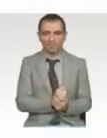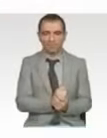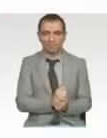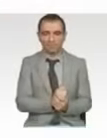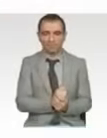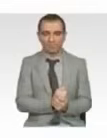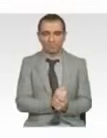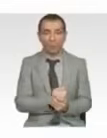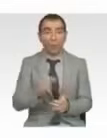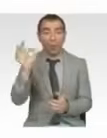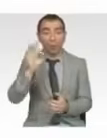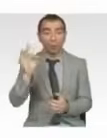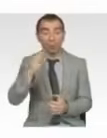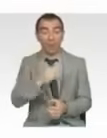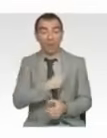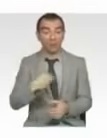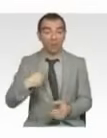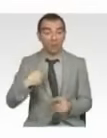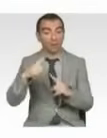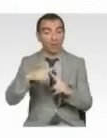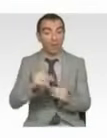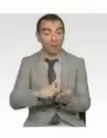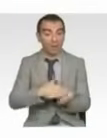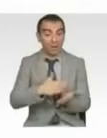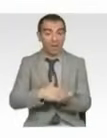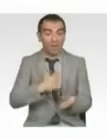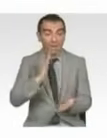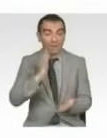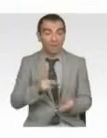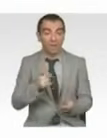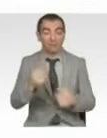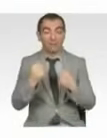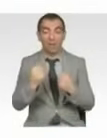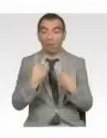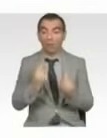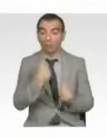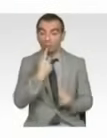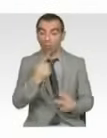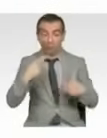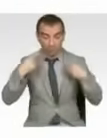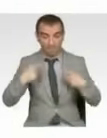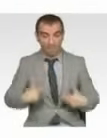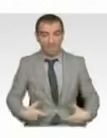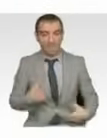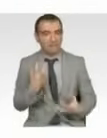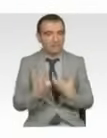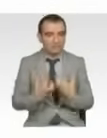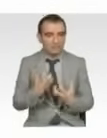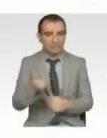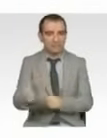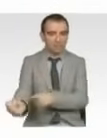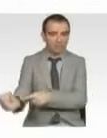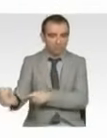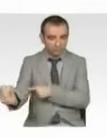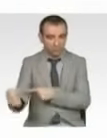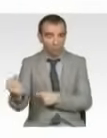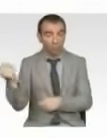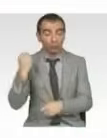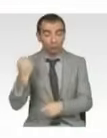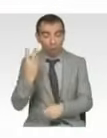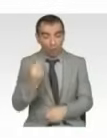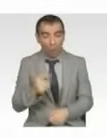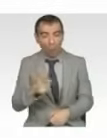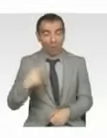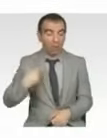Osmanlı hekimleri tereyağının çok besleyici özelliği olduğunu söylüyorlar ve gerçekten bedeni ısıtıcı, kasları